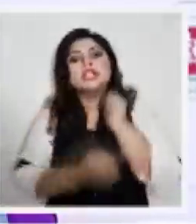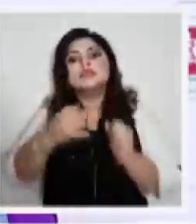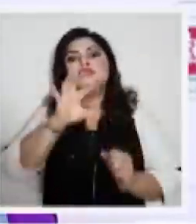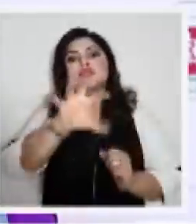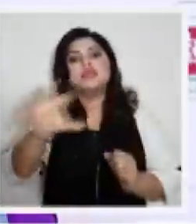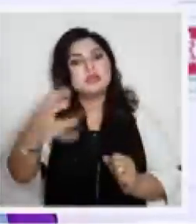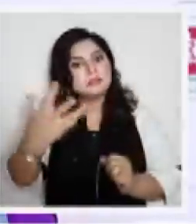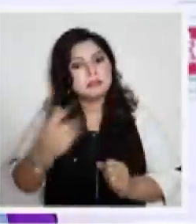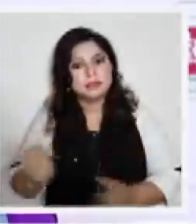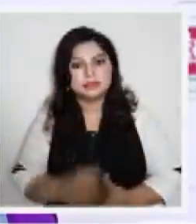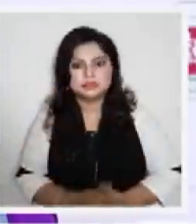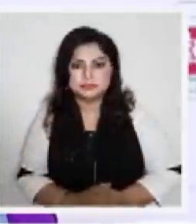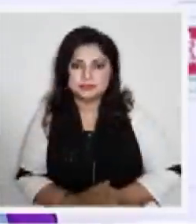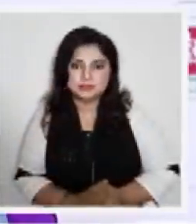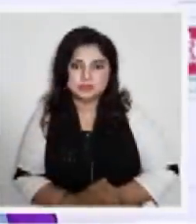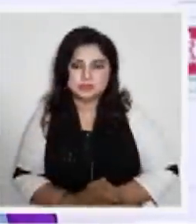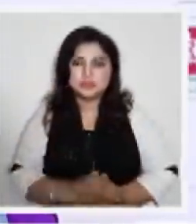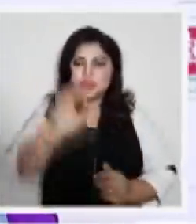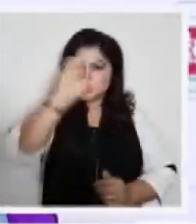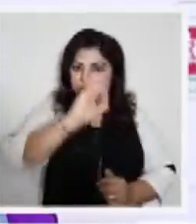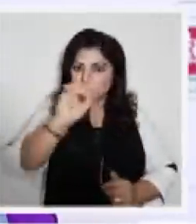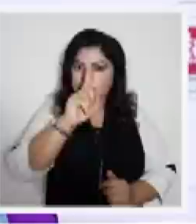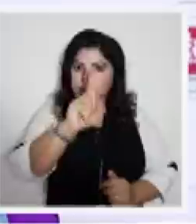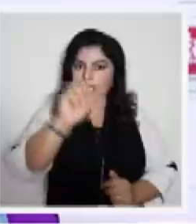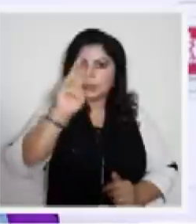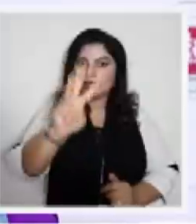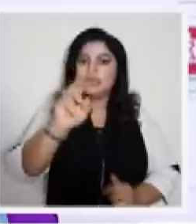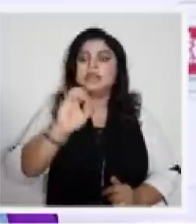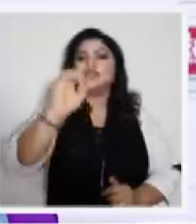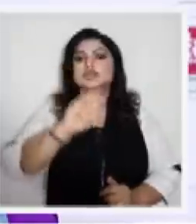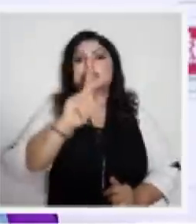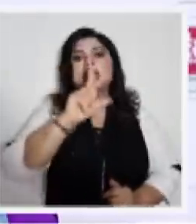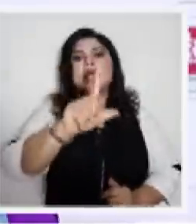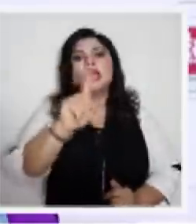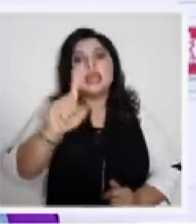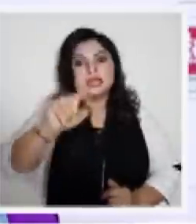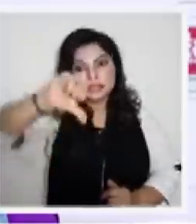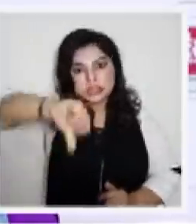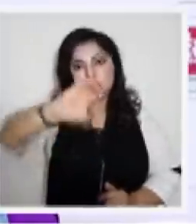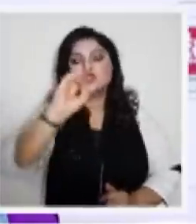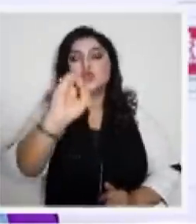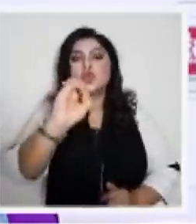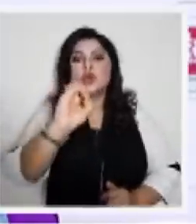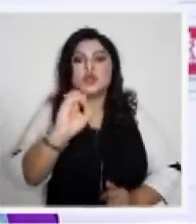ফোন নাম্বার আছে, এই ফোন নাম্বারগুলিতে ফোন করলে হাসপাতালের সকল তথ্য পাওয়া যায়।